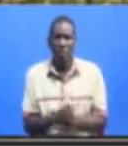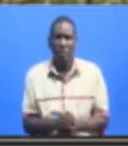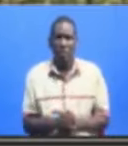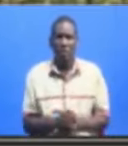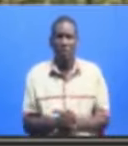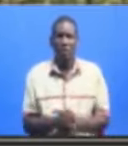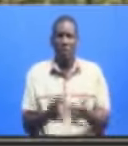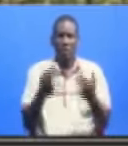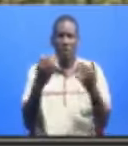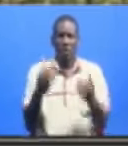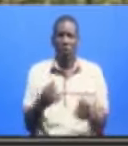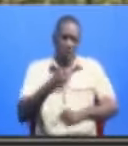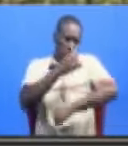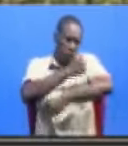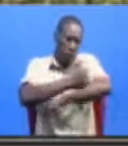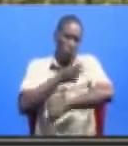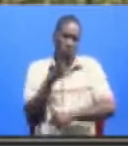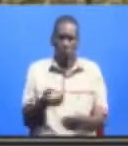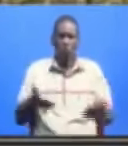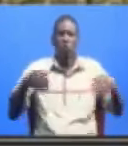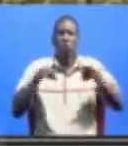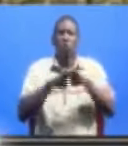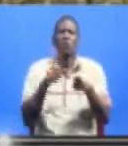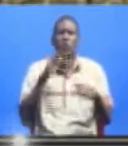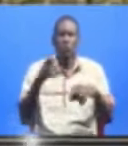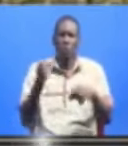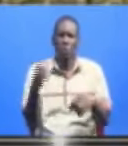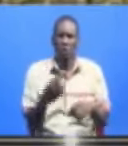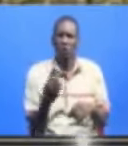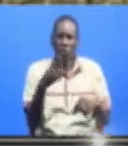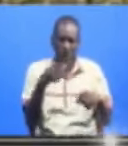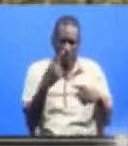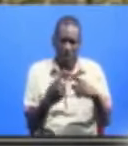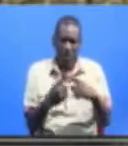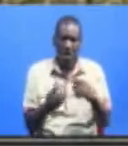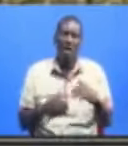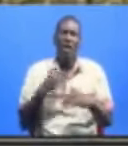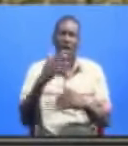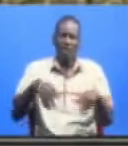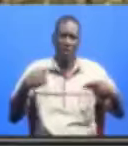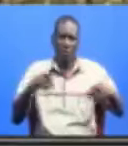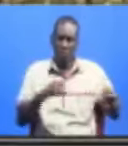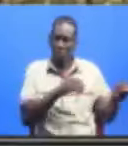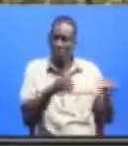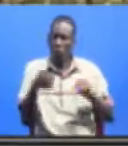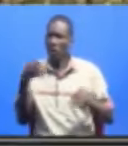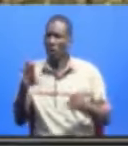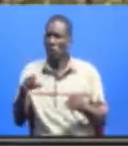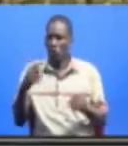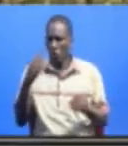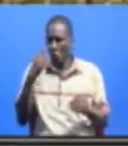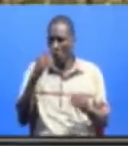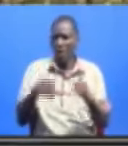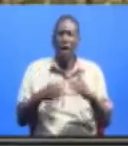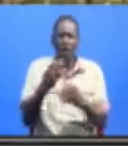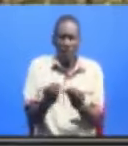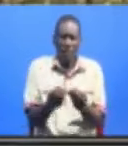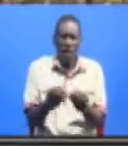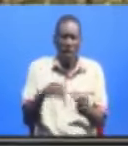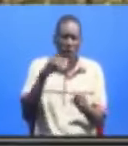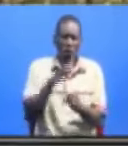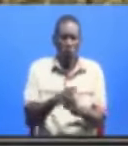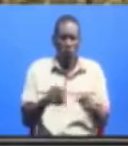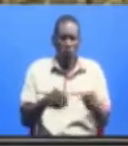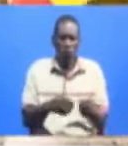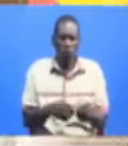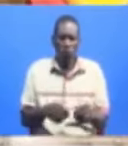Kinaya ni kwamba shule hiyo ilikuwa imefungwa tokea Februari mwaka huu baada ya wakazi kutoroka makwao kufuatia ongezeko la